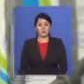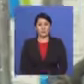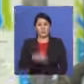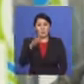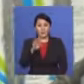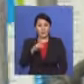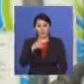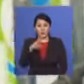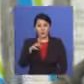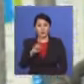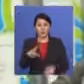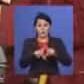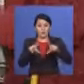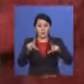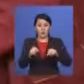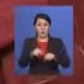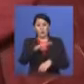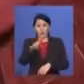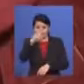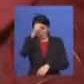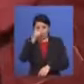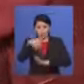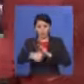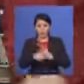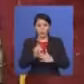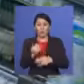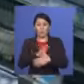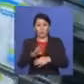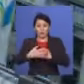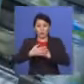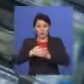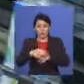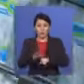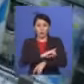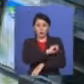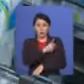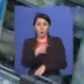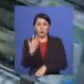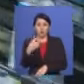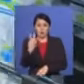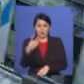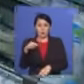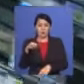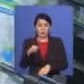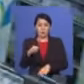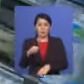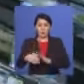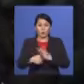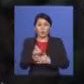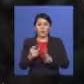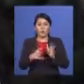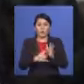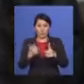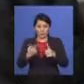Маслодел жауапкершілігі шектеулі серіктестігі 90 айында жаңа желіні іске қоспақ. Оның қуаттылығы 32 мың тонна. 8 жаңа өнім